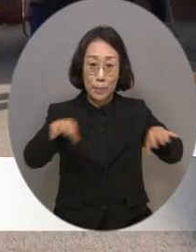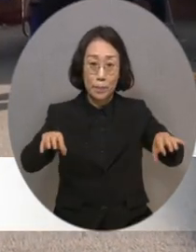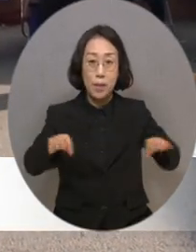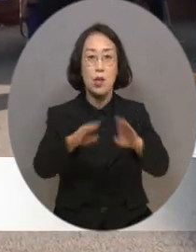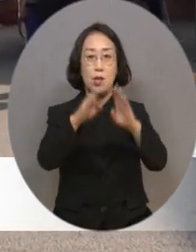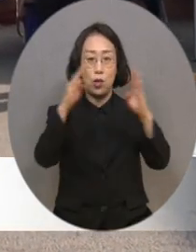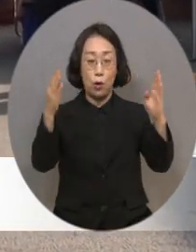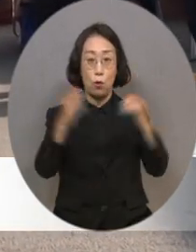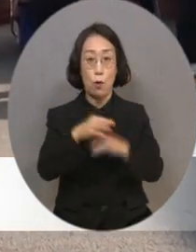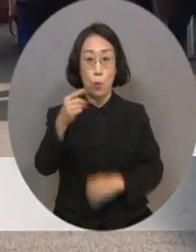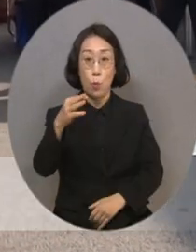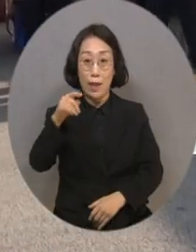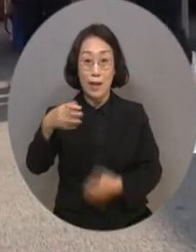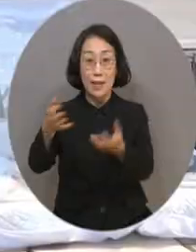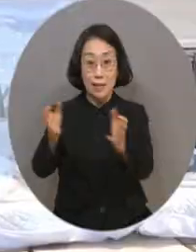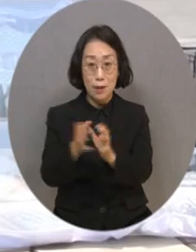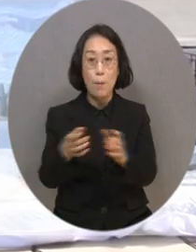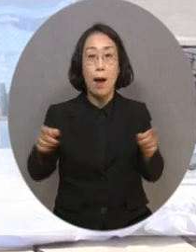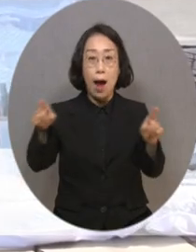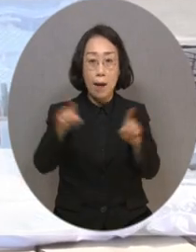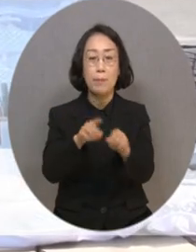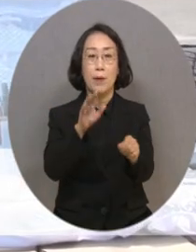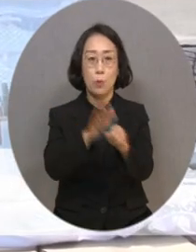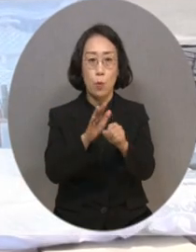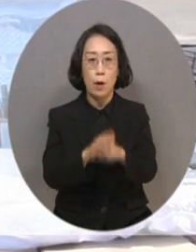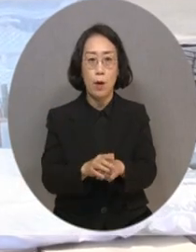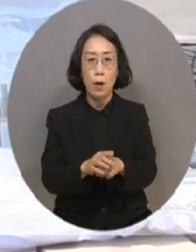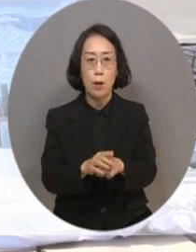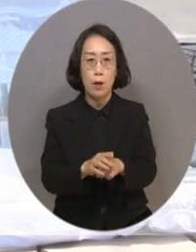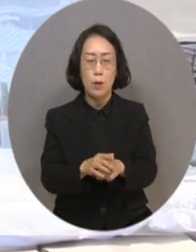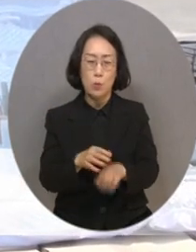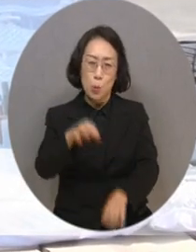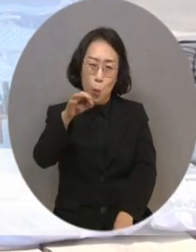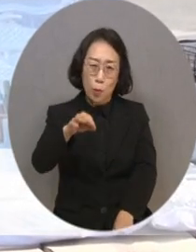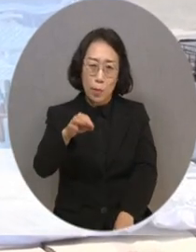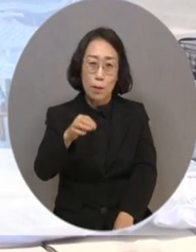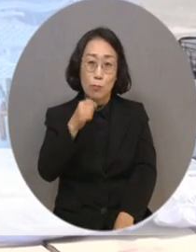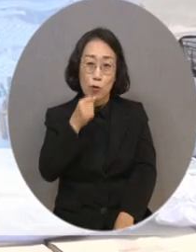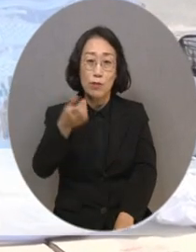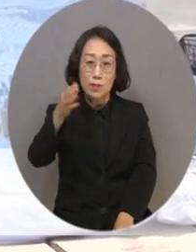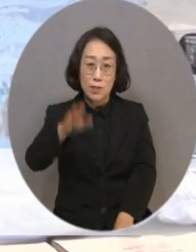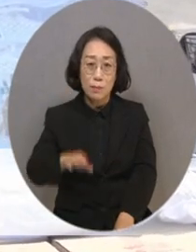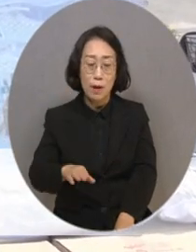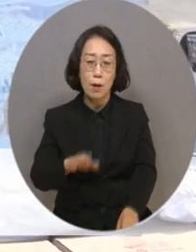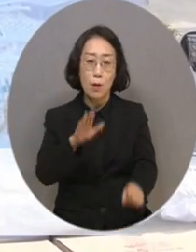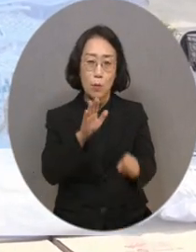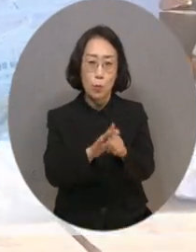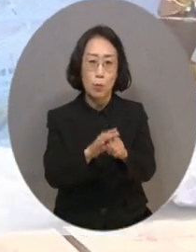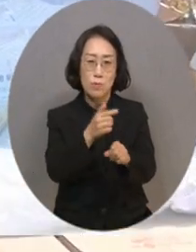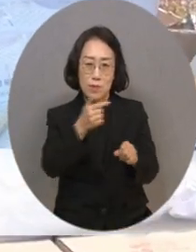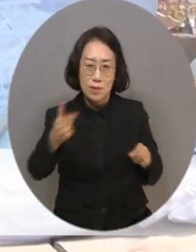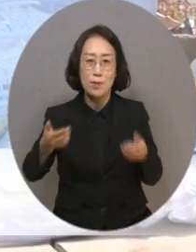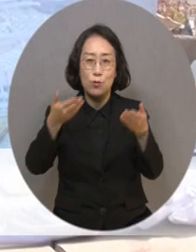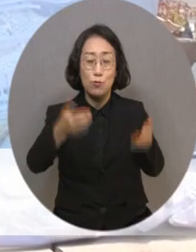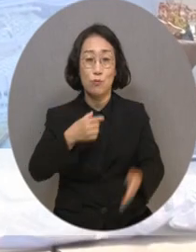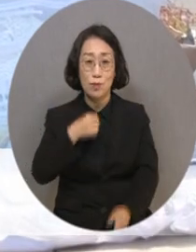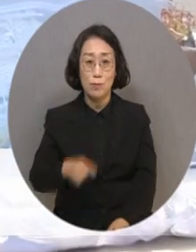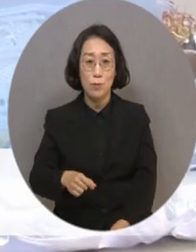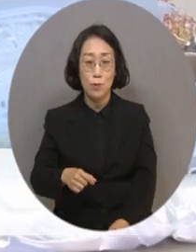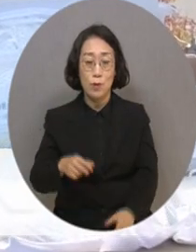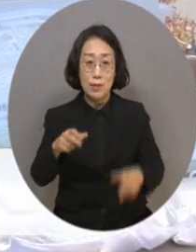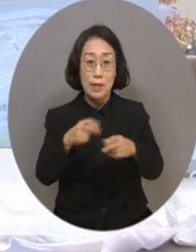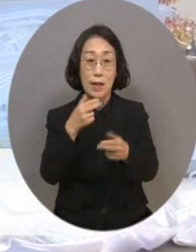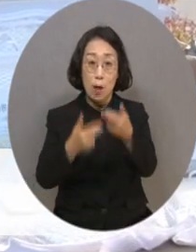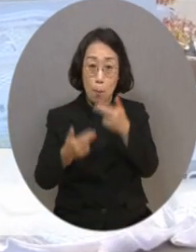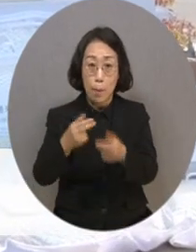의정부 로터리클럽이 함께했습니다. 작은 물품이지만 큰 힘이 될 수 있는 기반이 됐으면 좋겠고요. 항상 장애인협회의